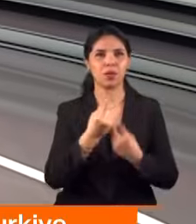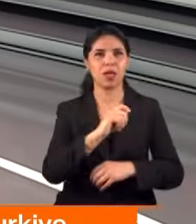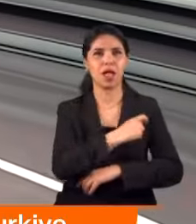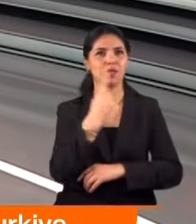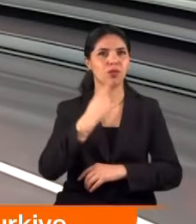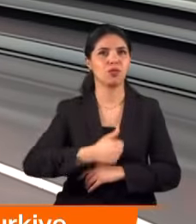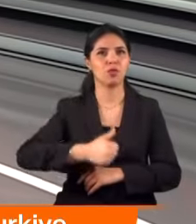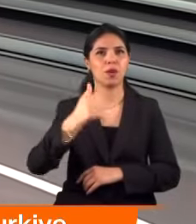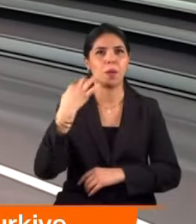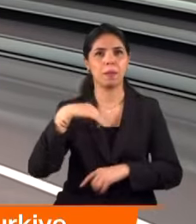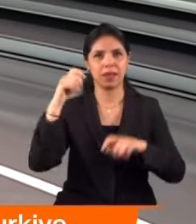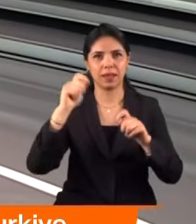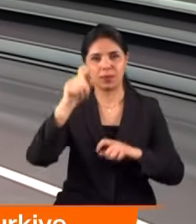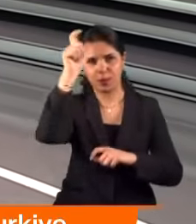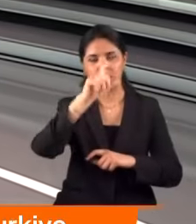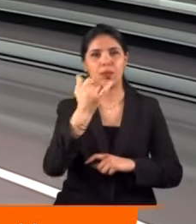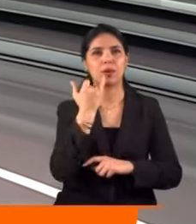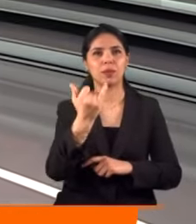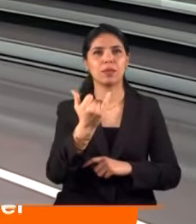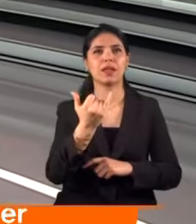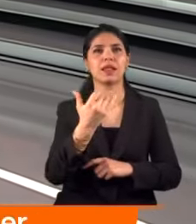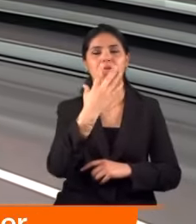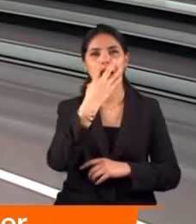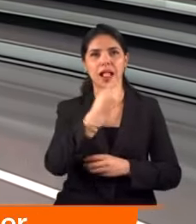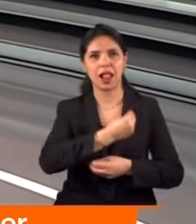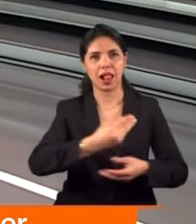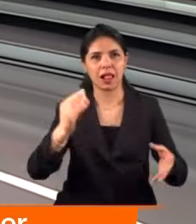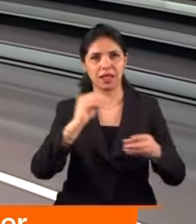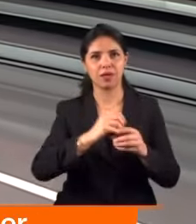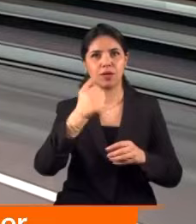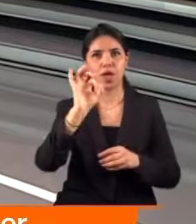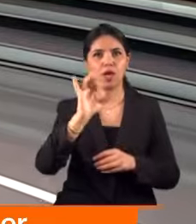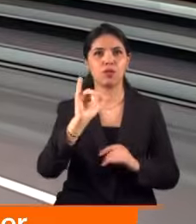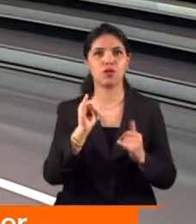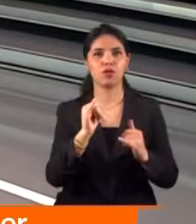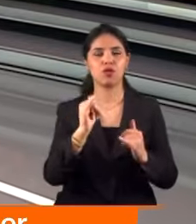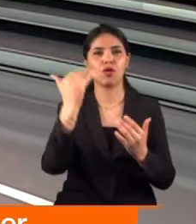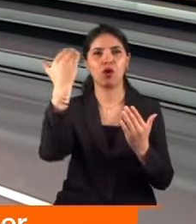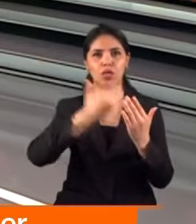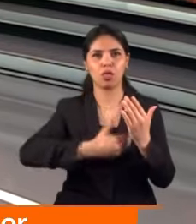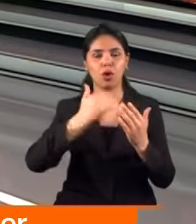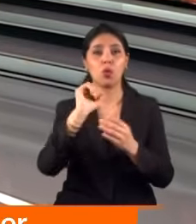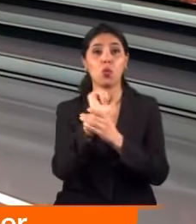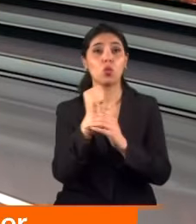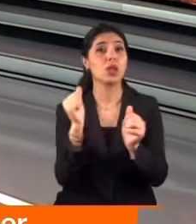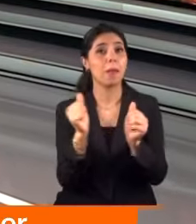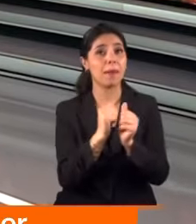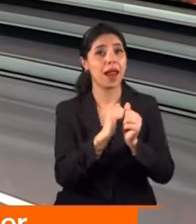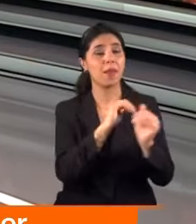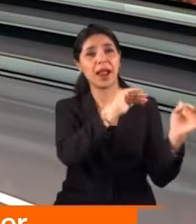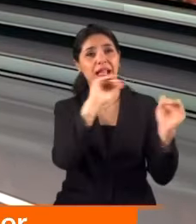pazartesi gerçekleştireceği Türkiye ziyaretinde ikram etmek üzere yanında 60 kilogram döneri ustasıyla